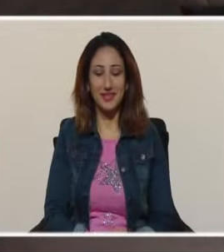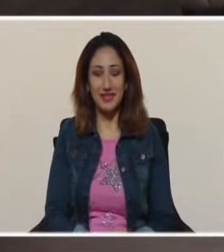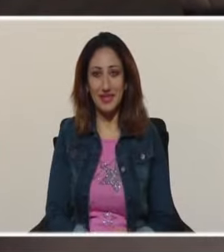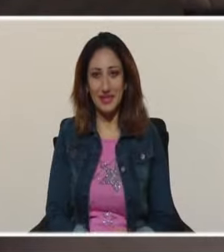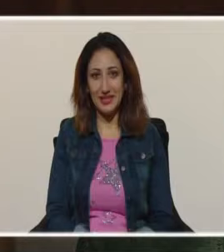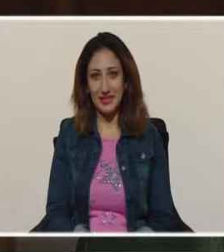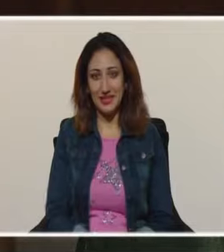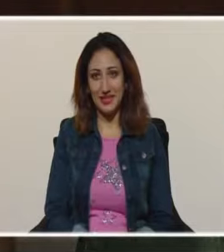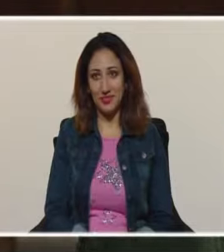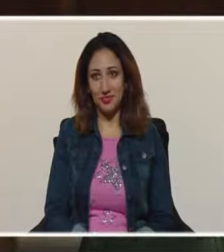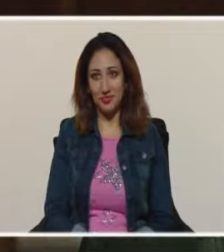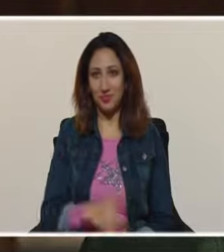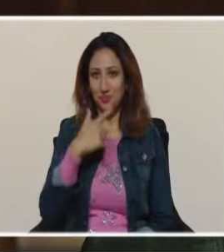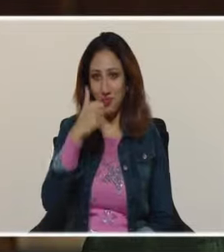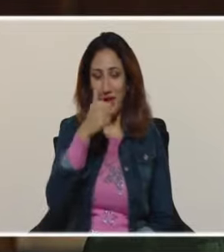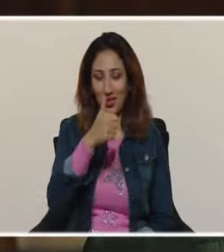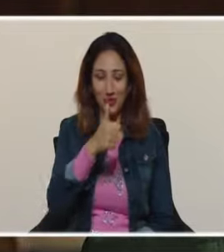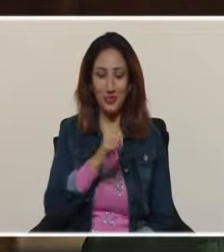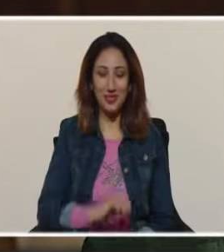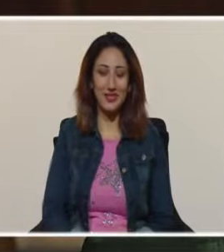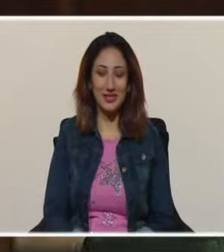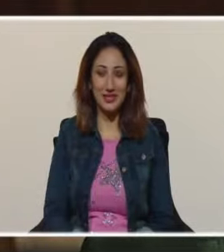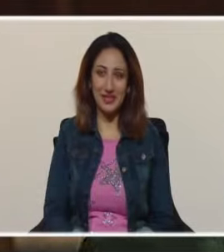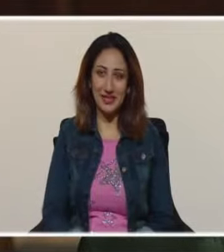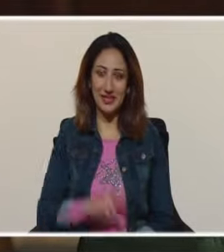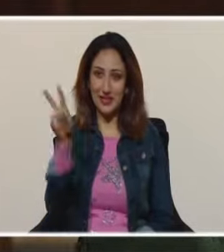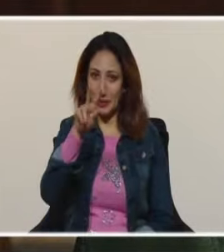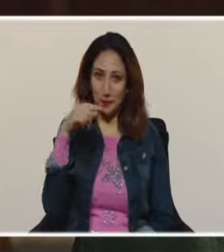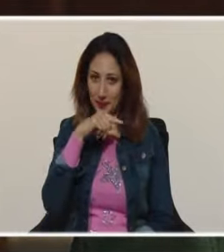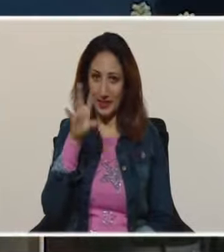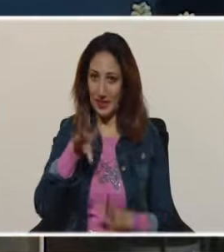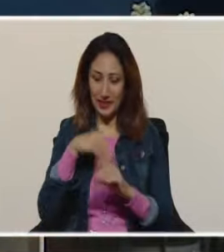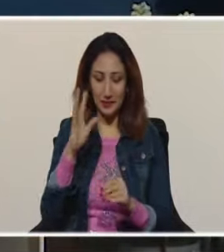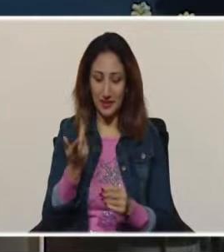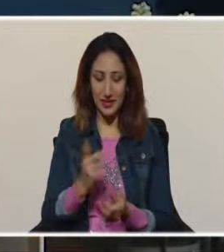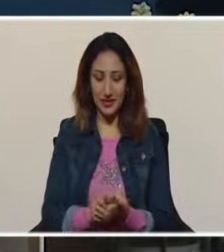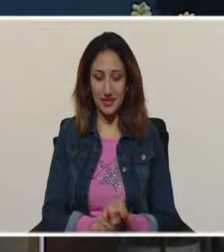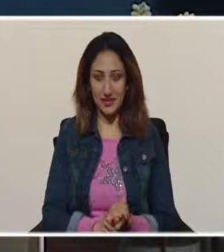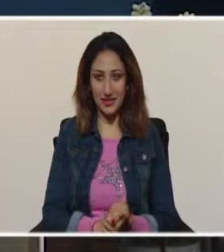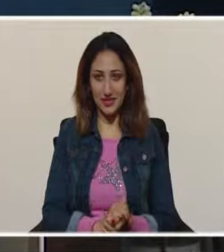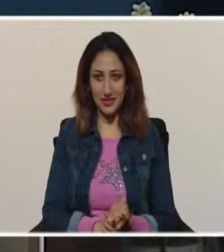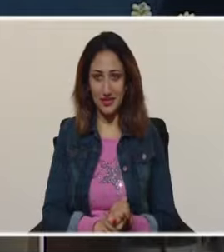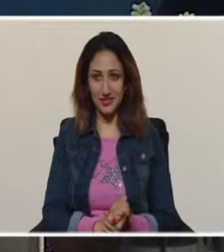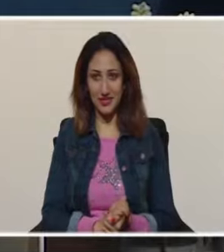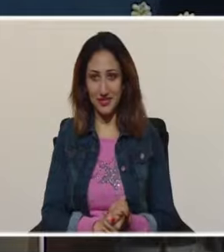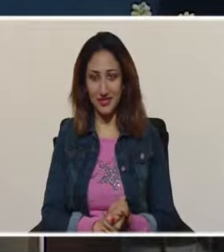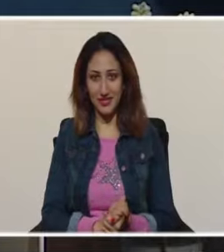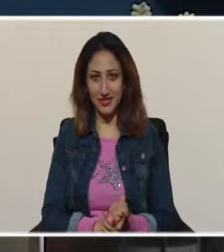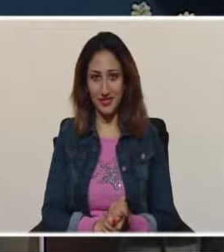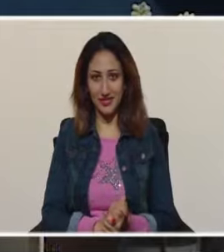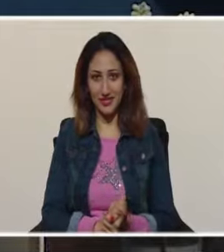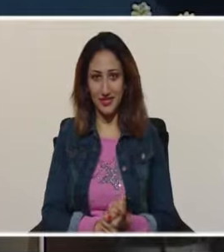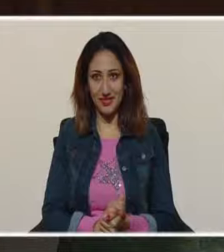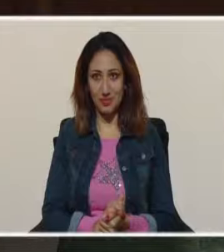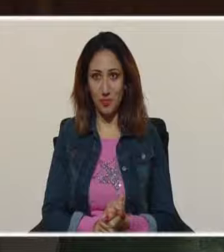لا بجد مخ ممكن هتعملوا ايه انتوا بقى طب هنغني ازاي